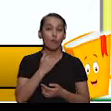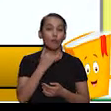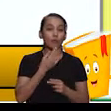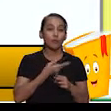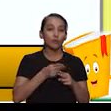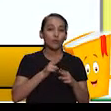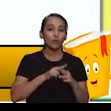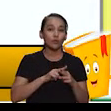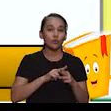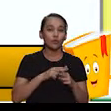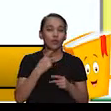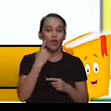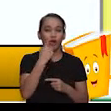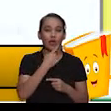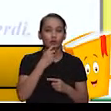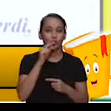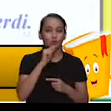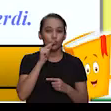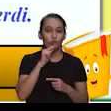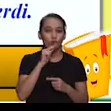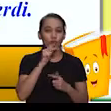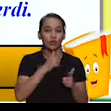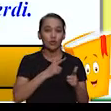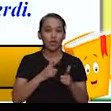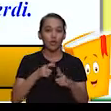choy damlab berdi.